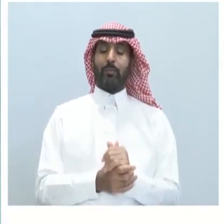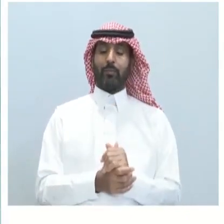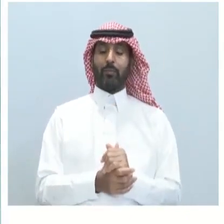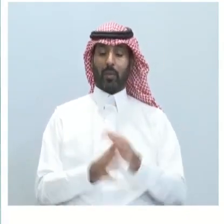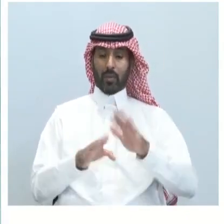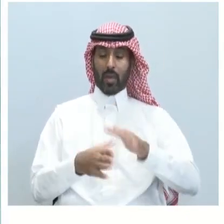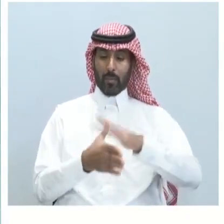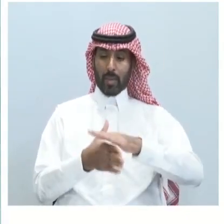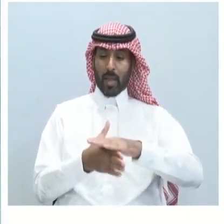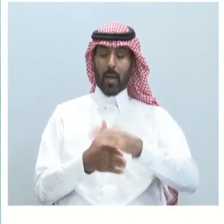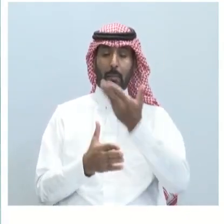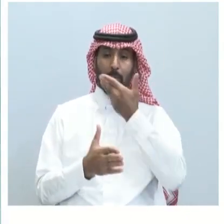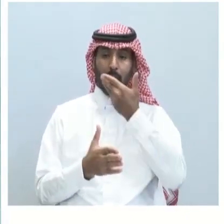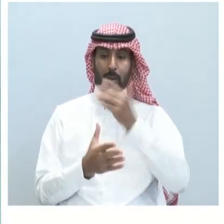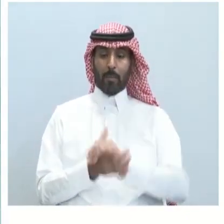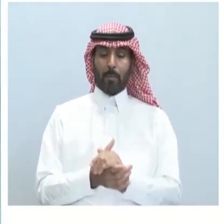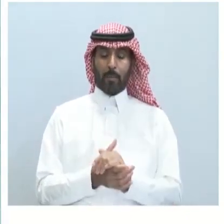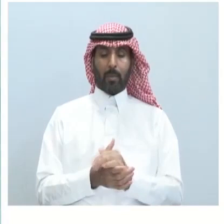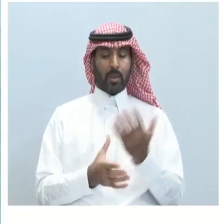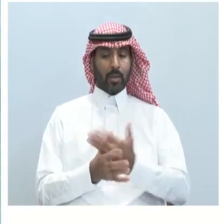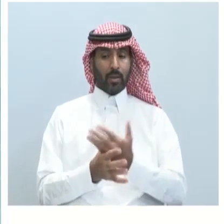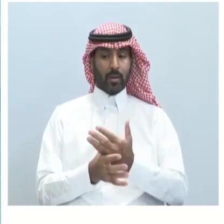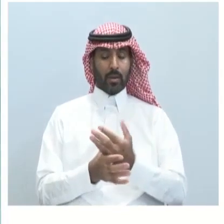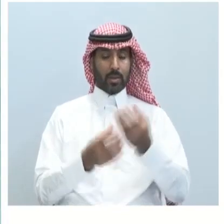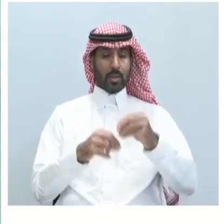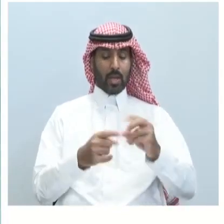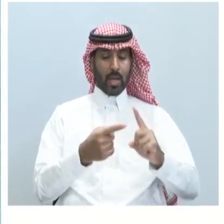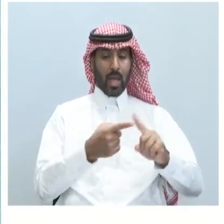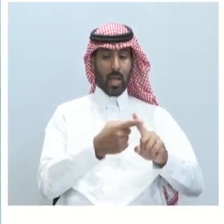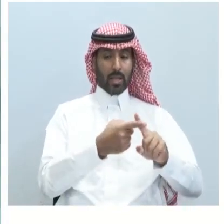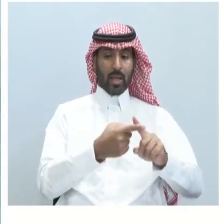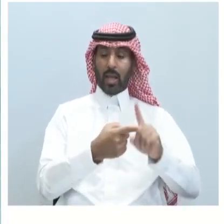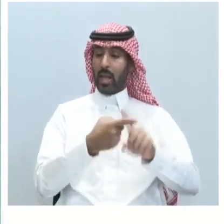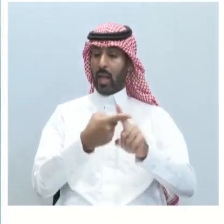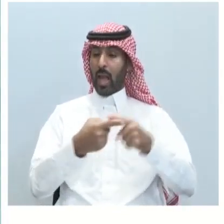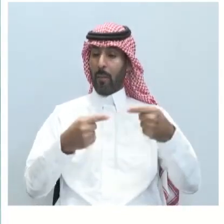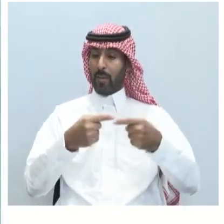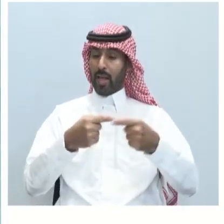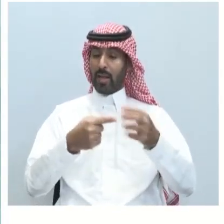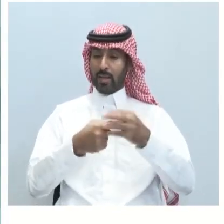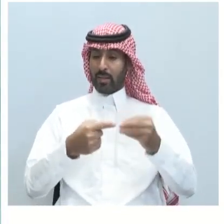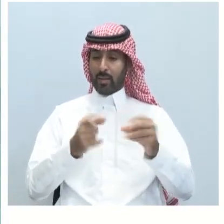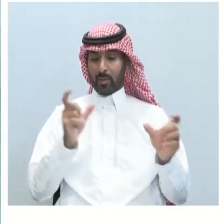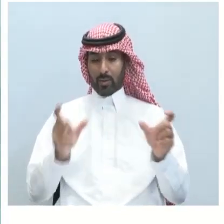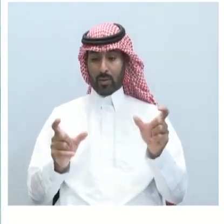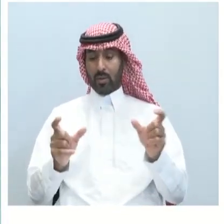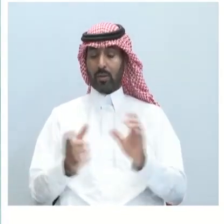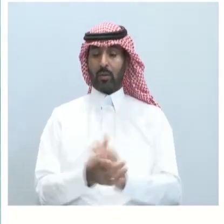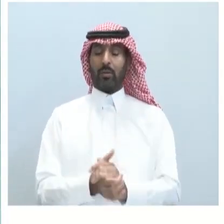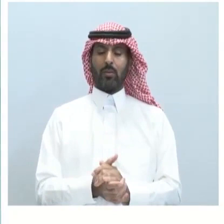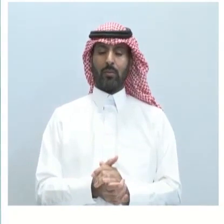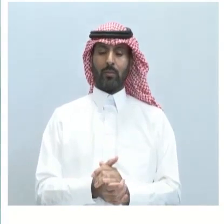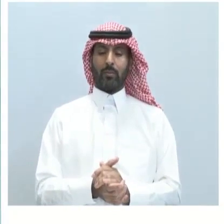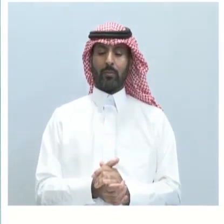اللي هو ثابت تاين الماء ليش لانه زياده يقابلها نقصان من مين ما بين ايونات الهيدروجين